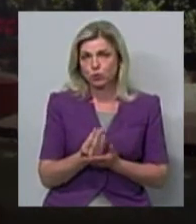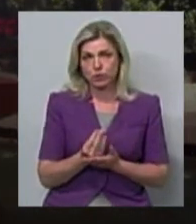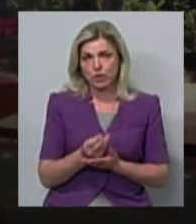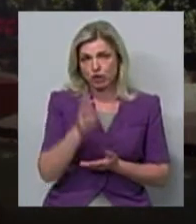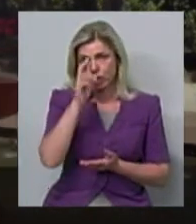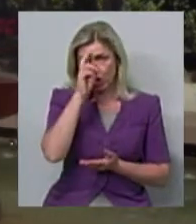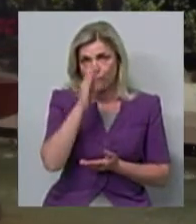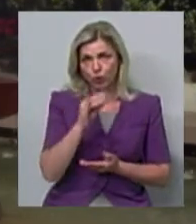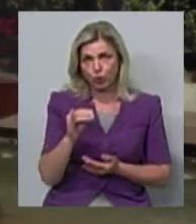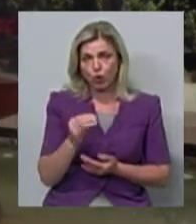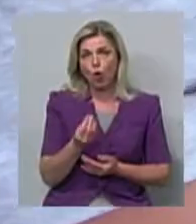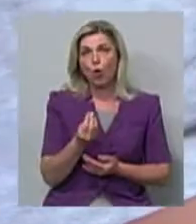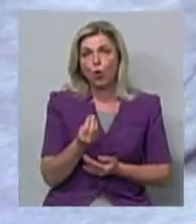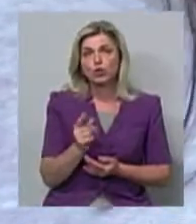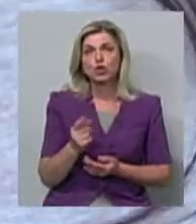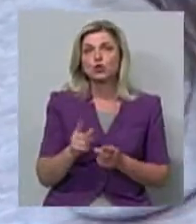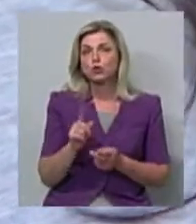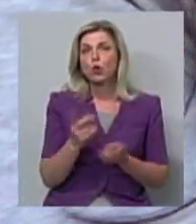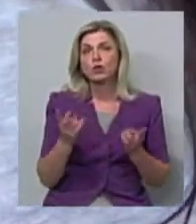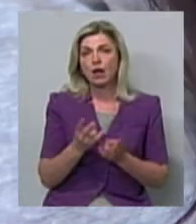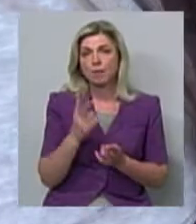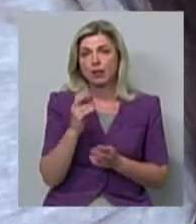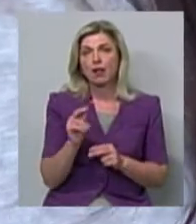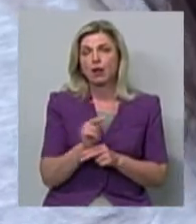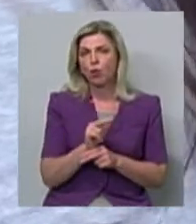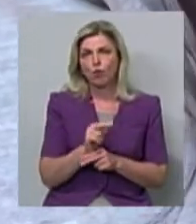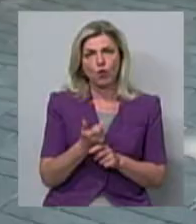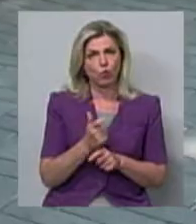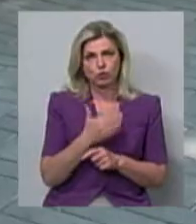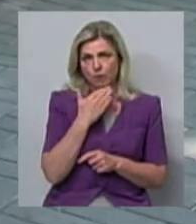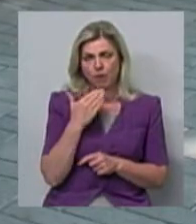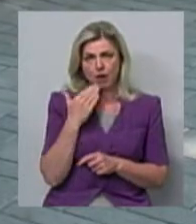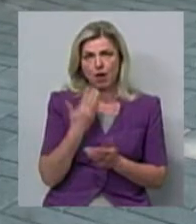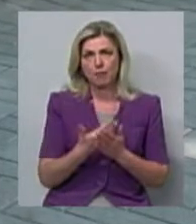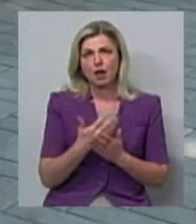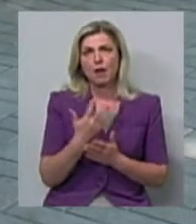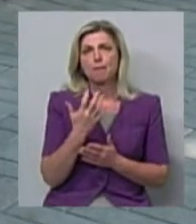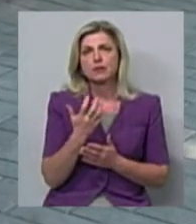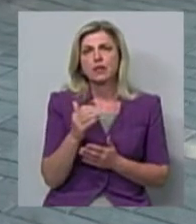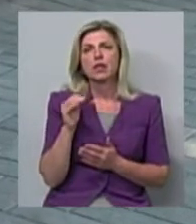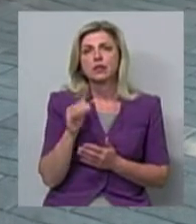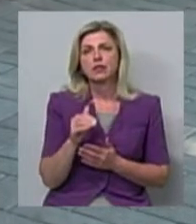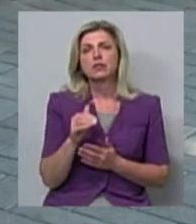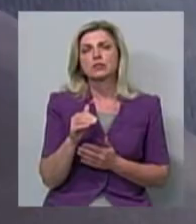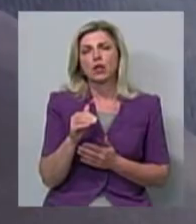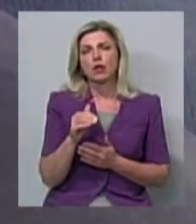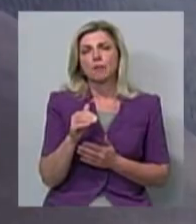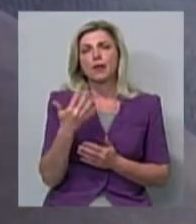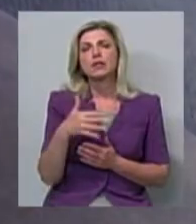а кошти, які потрібні на лікування чималі, це близько 500 тисяч доларів на рік.